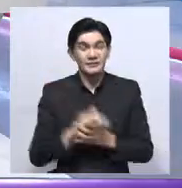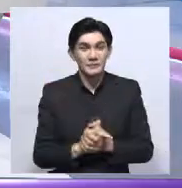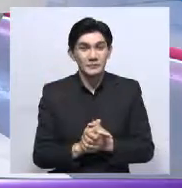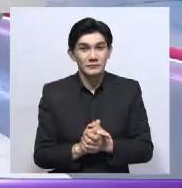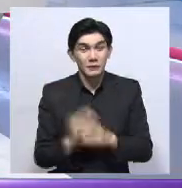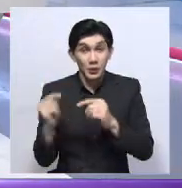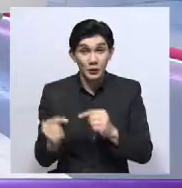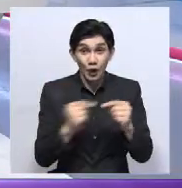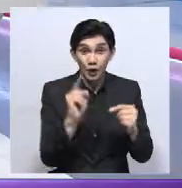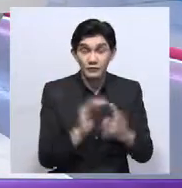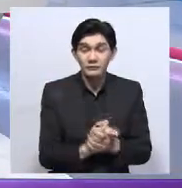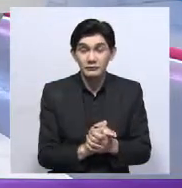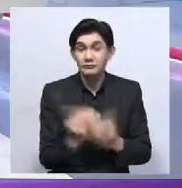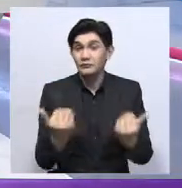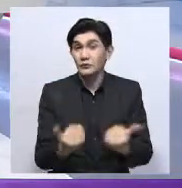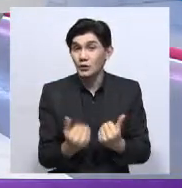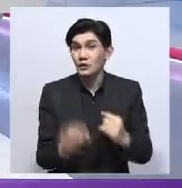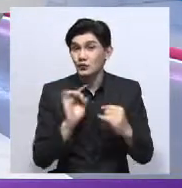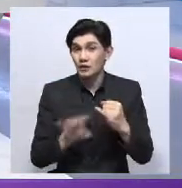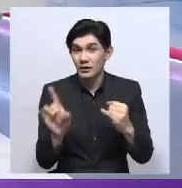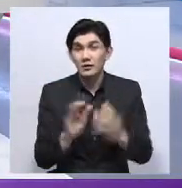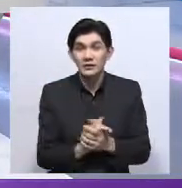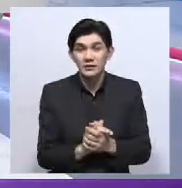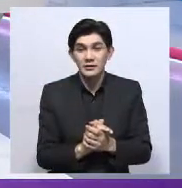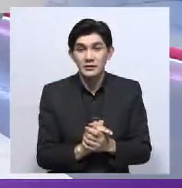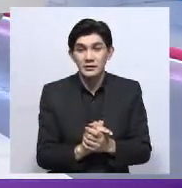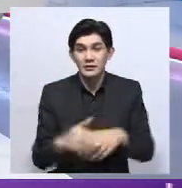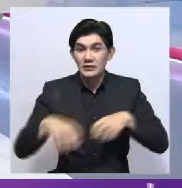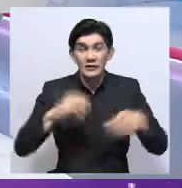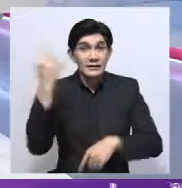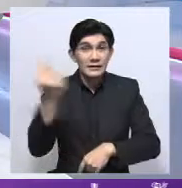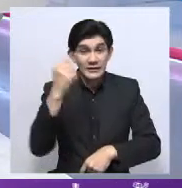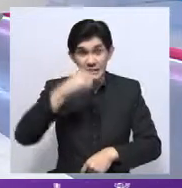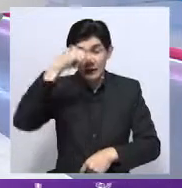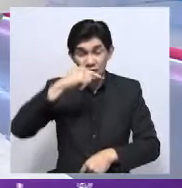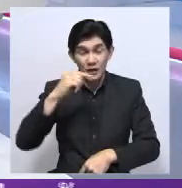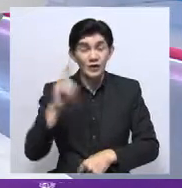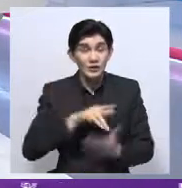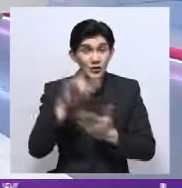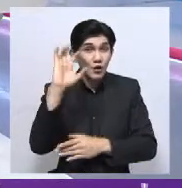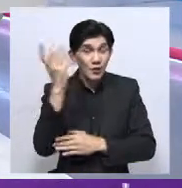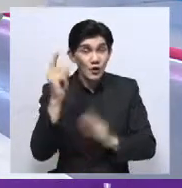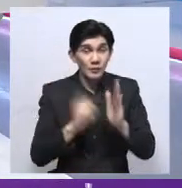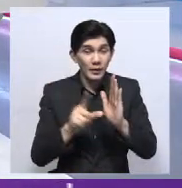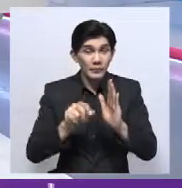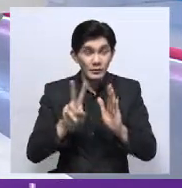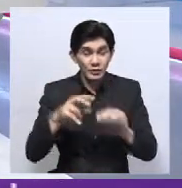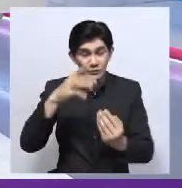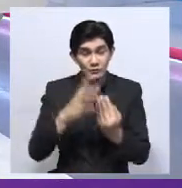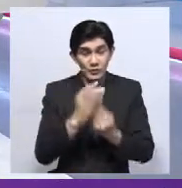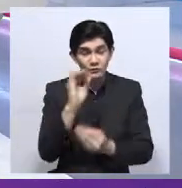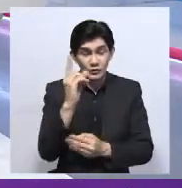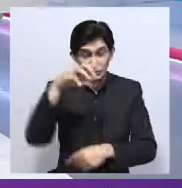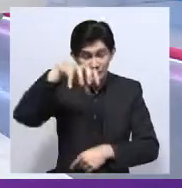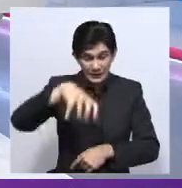ไปที่อีกงานหนึ่งนะคะคุณปวีณาคะวันนี้เป็นวันสุดท้ายแล้วค่ะของการจัดงานเที่ยวทั่วไทยไปทั่วโลกครั้งที่22ที่ศูนย์การประชุ